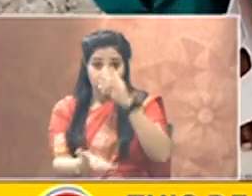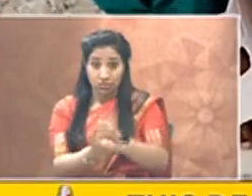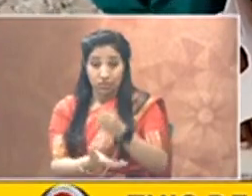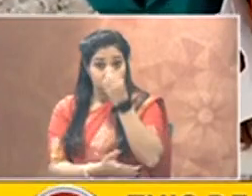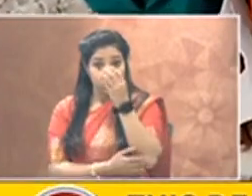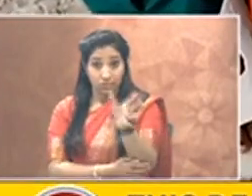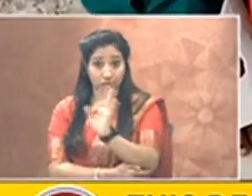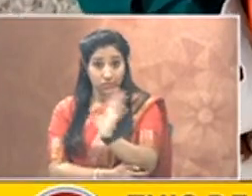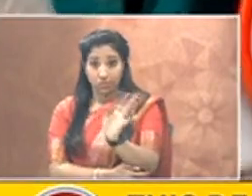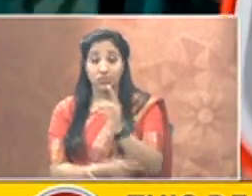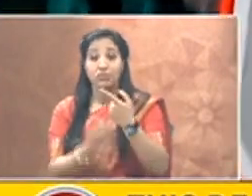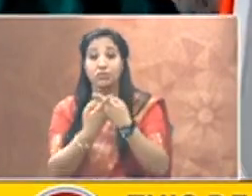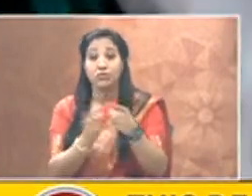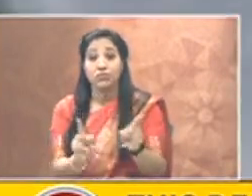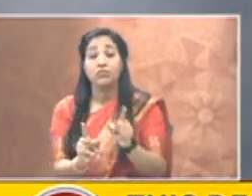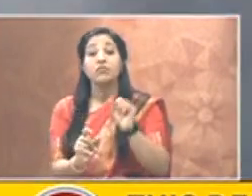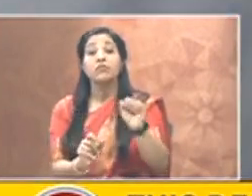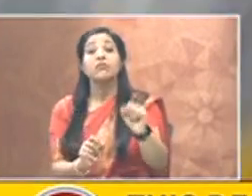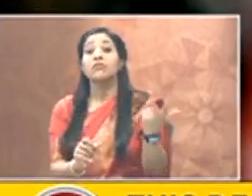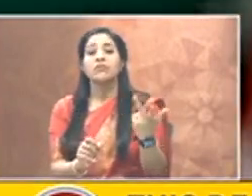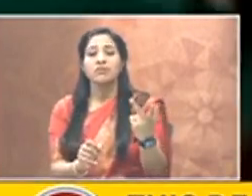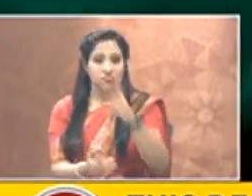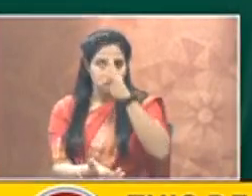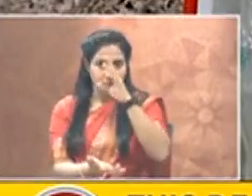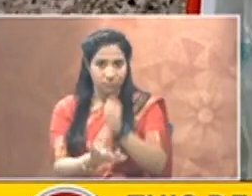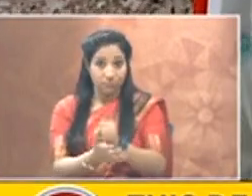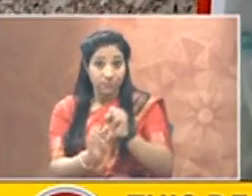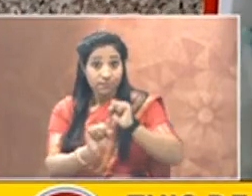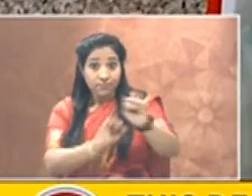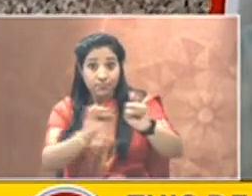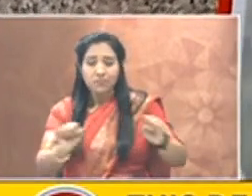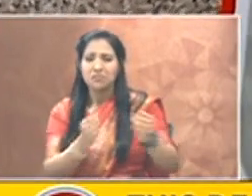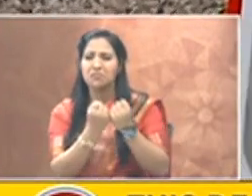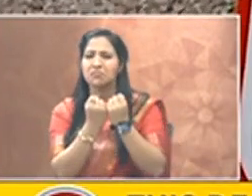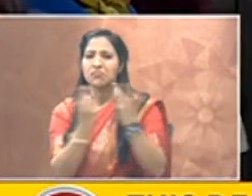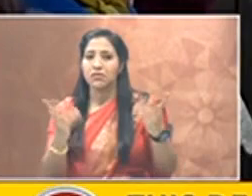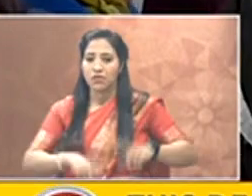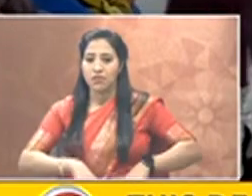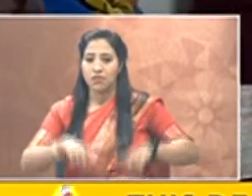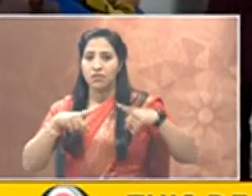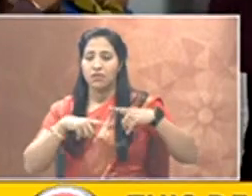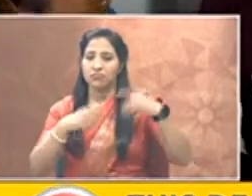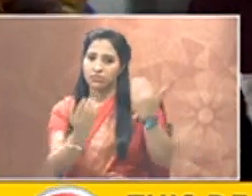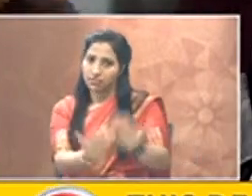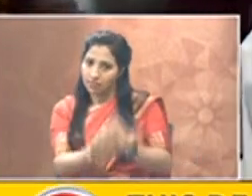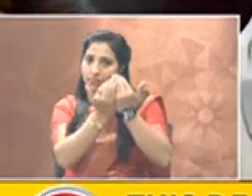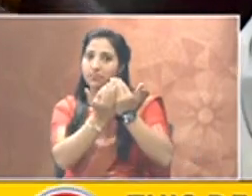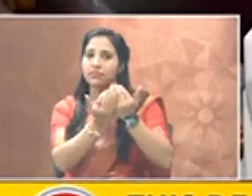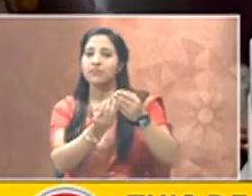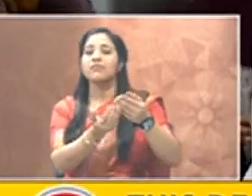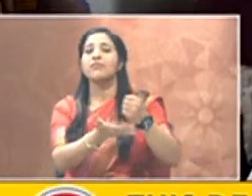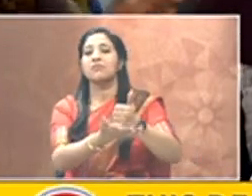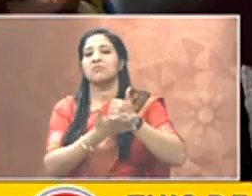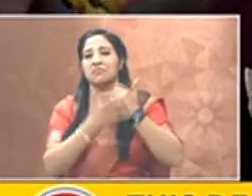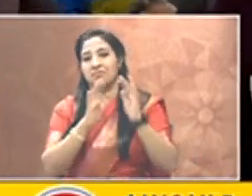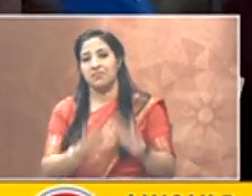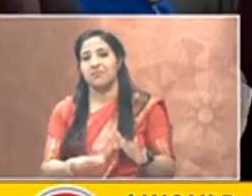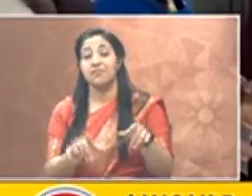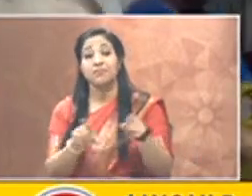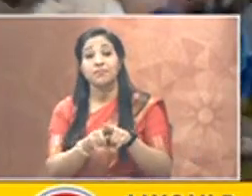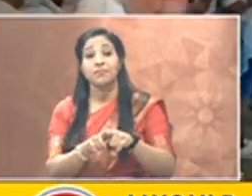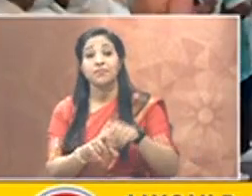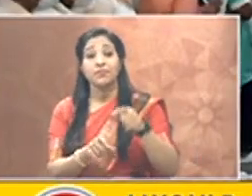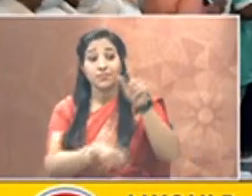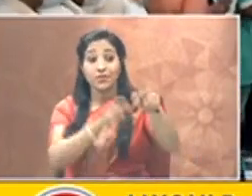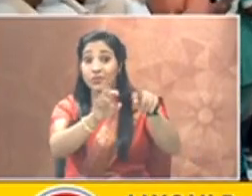होता, लेकिन ये निर्णय कई जिंदगियों को बचाने वाला होता है। मैं